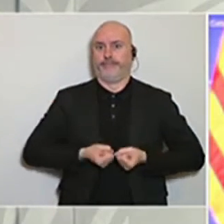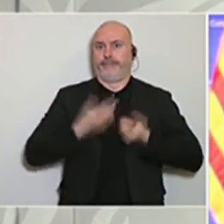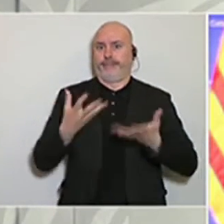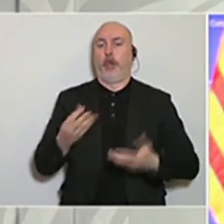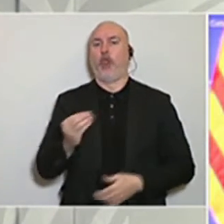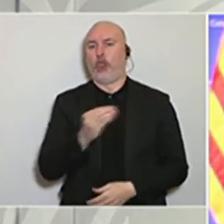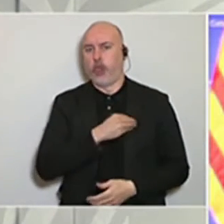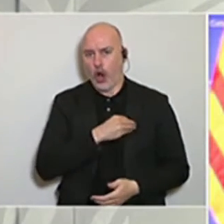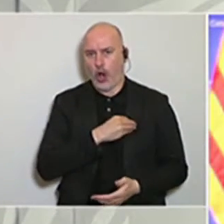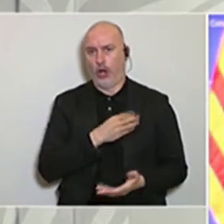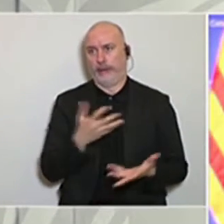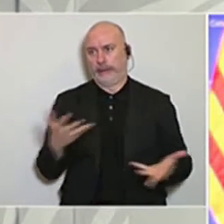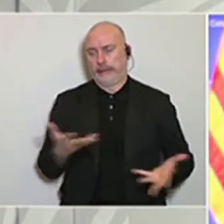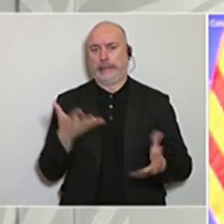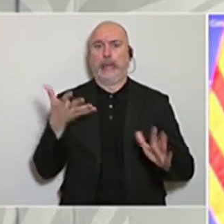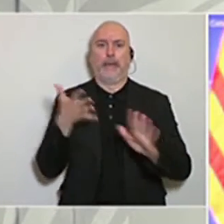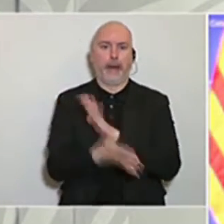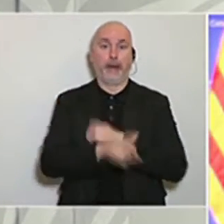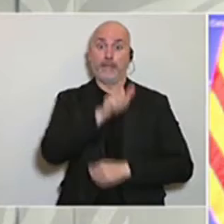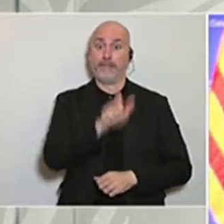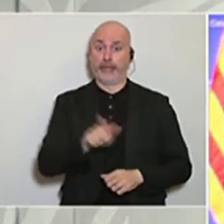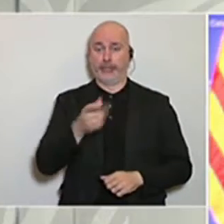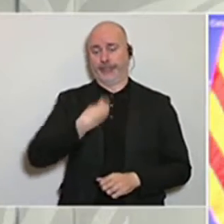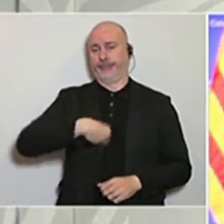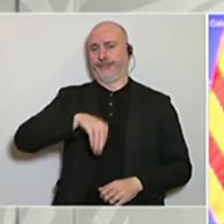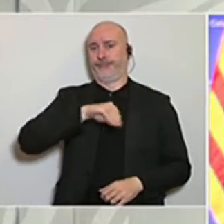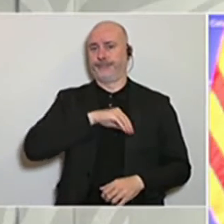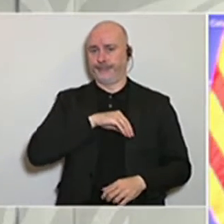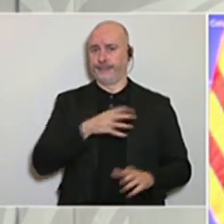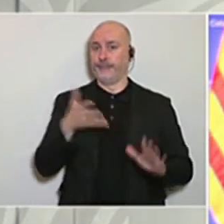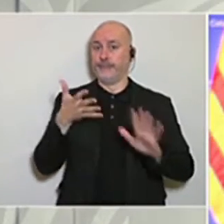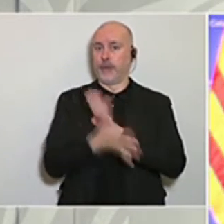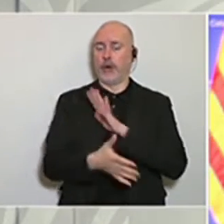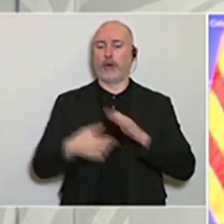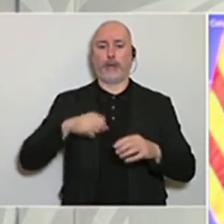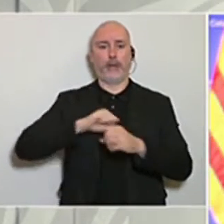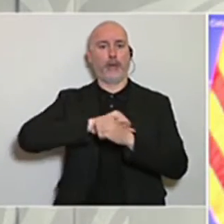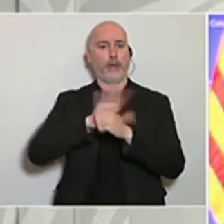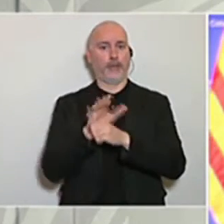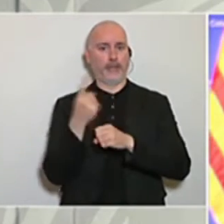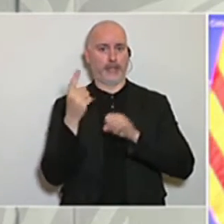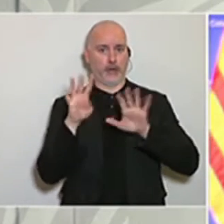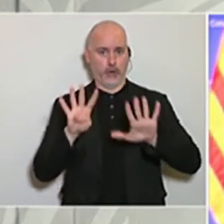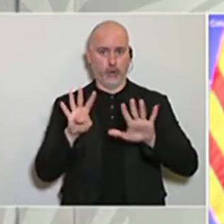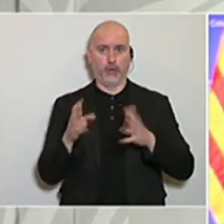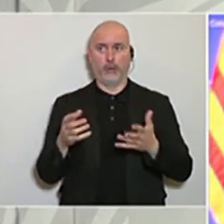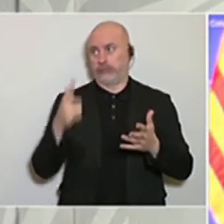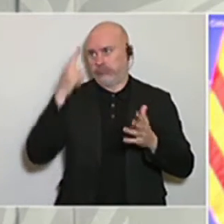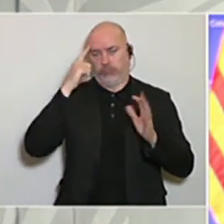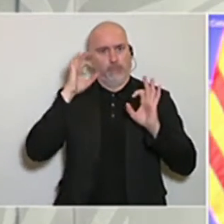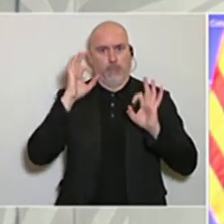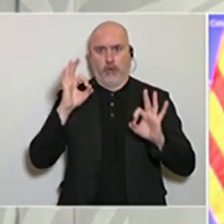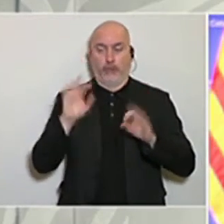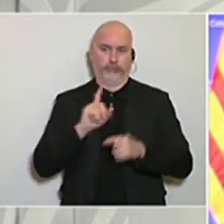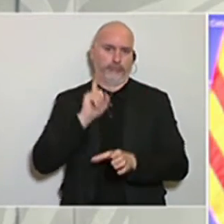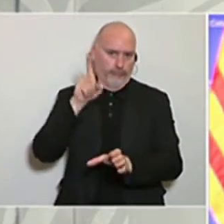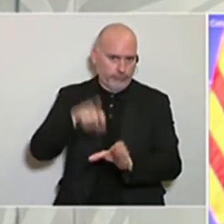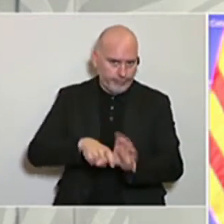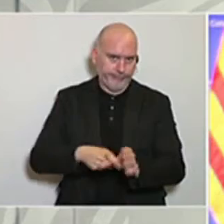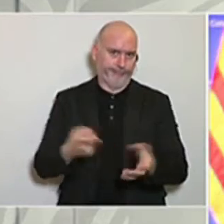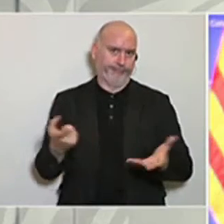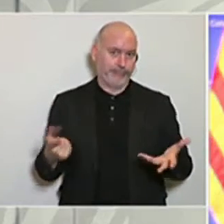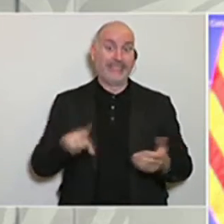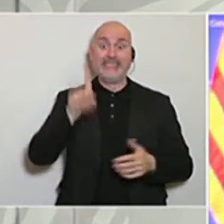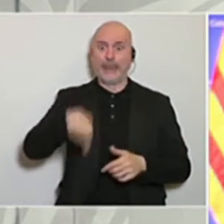dol per totes aquestes persones que han perdut la vida a causa de la Covid-19 i, per tant, doncs, en això estarem i també estem treballant de quina